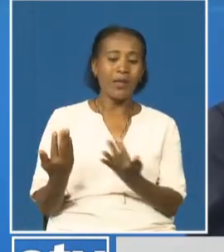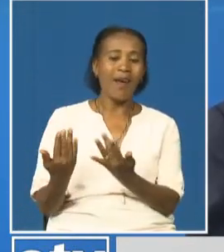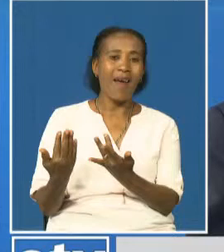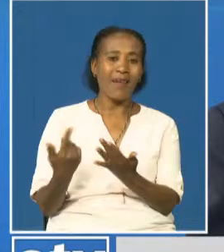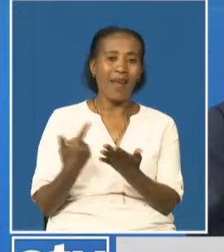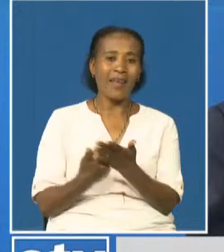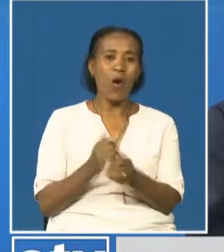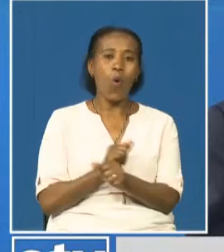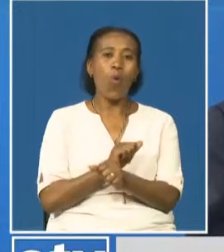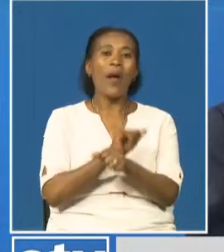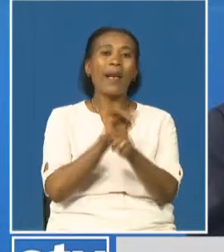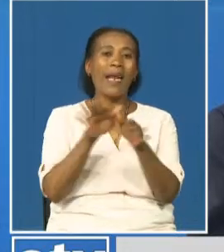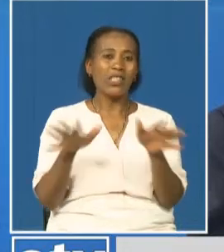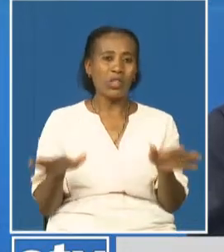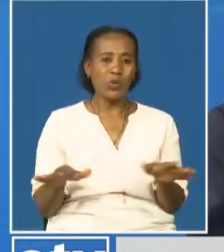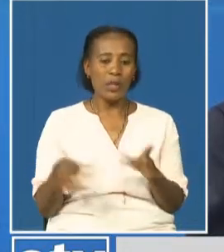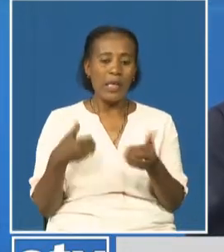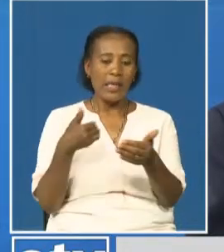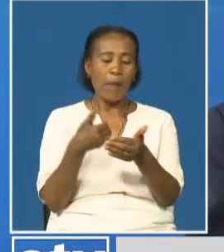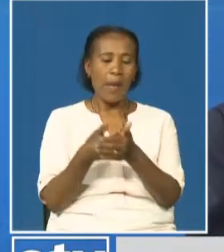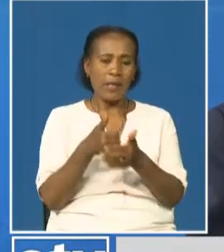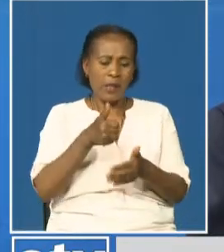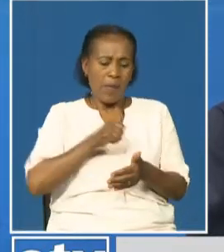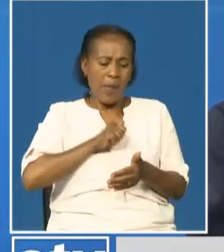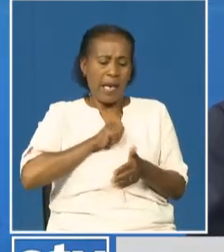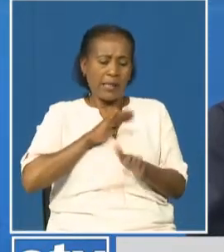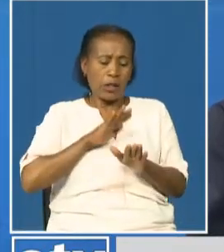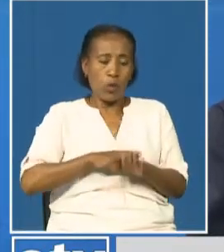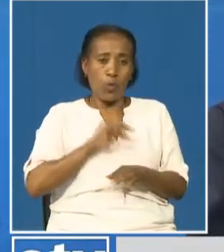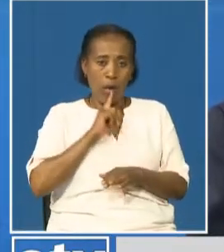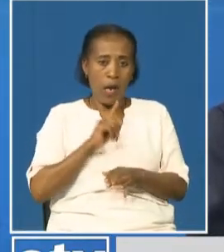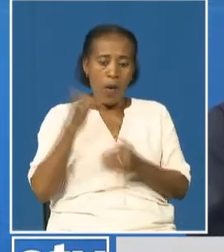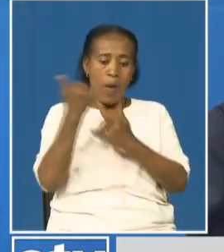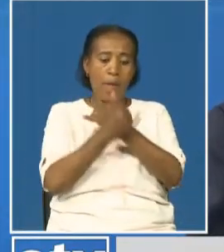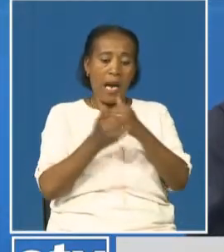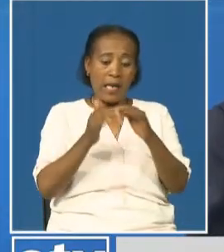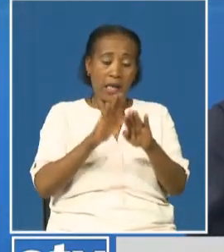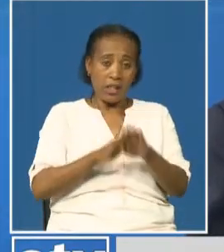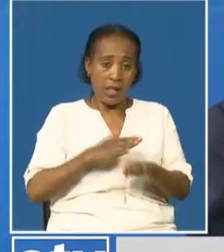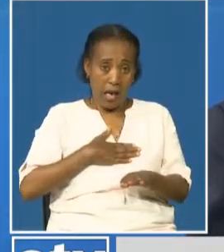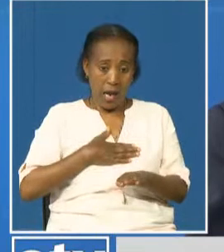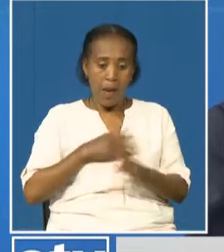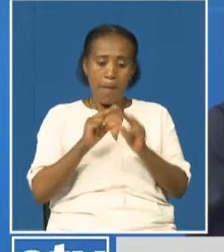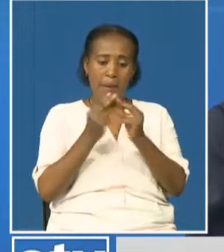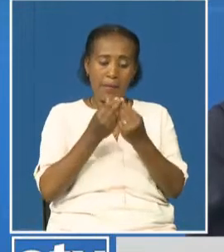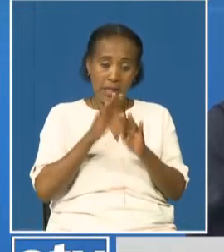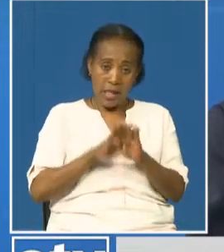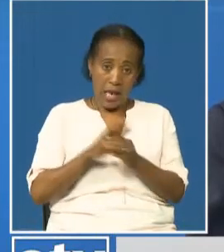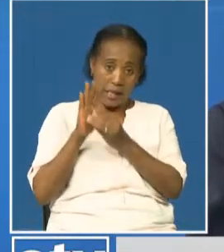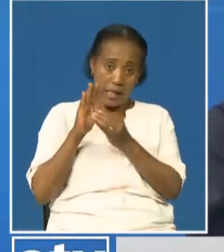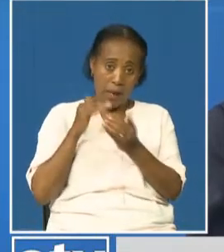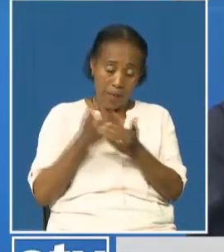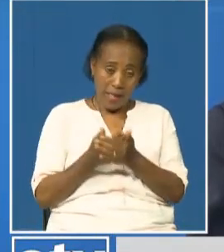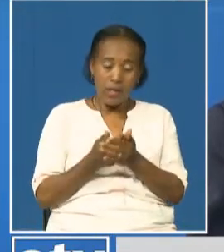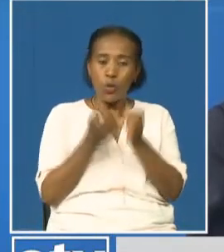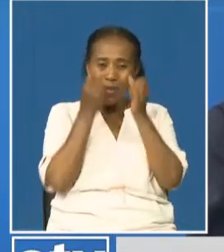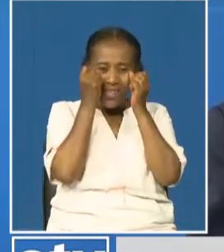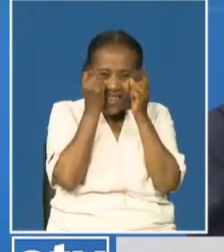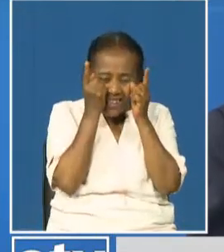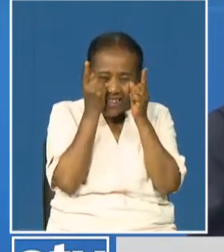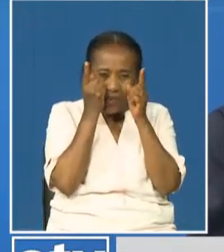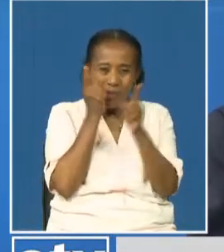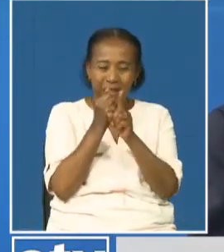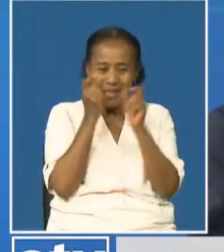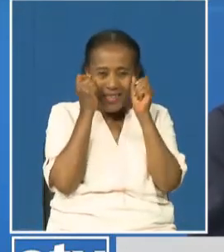ይሄ ወረርሽኝ የሚያደርሰውን በራሳቸውም ላይ በሀገራችን ላይ በቤተሰብ ላይ የሚያደርሰውን ነገር የተረዱት